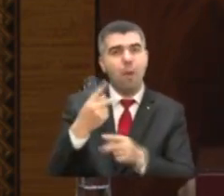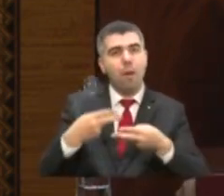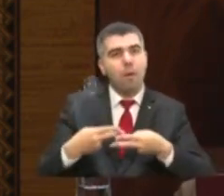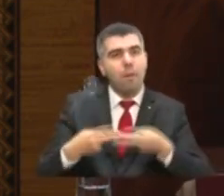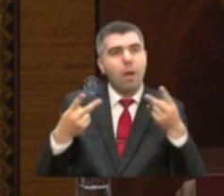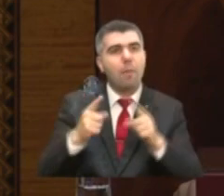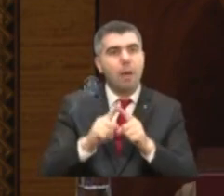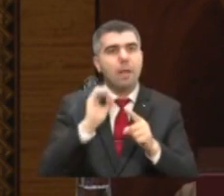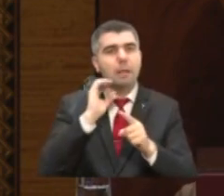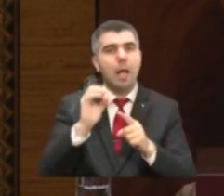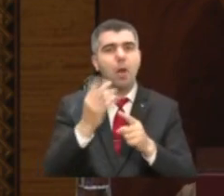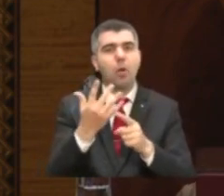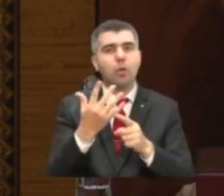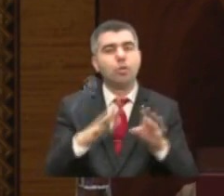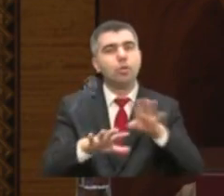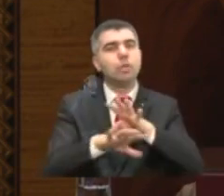للقضية الاجتماعية.